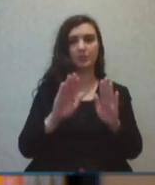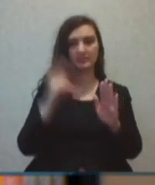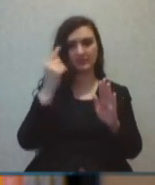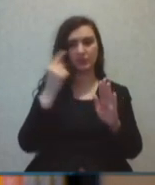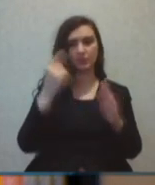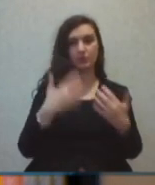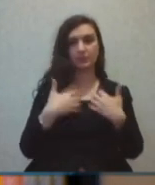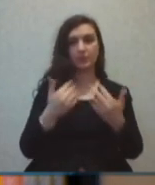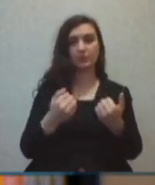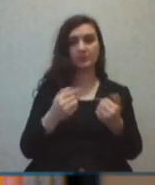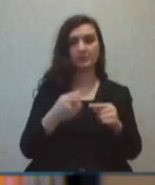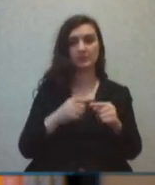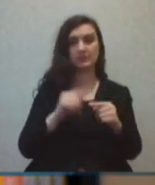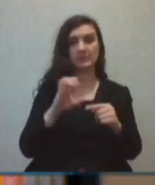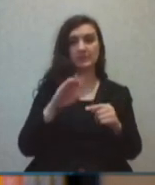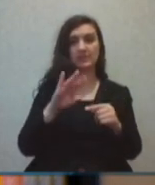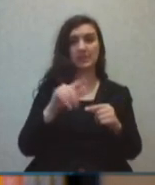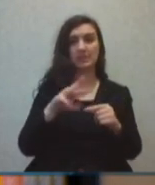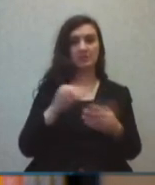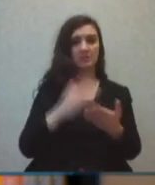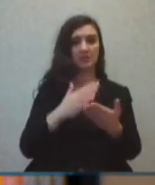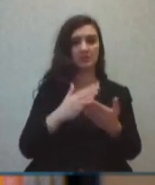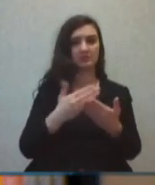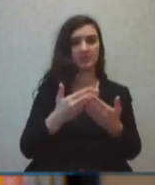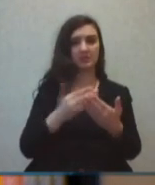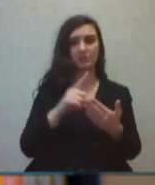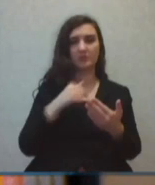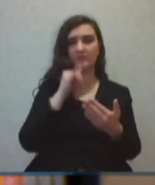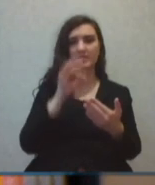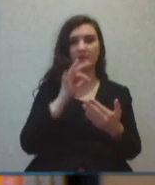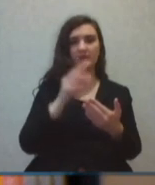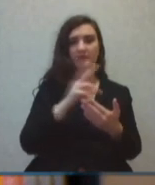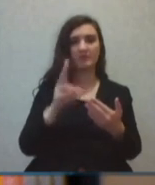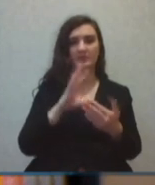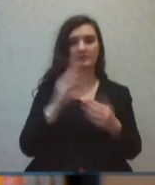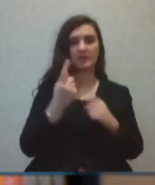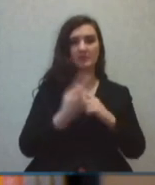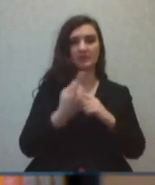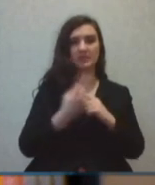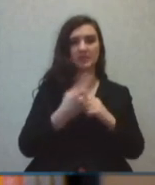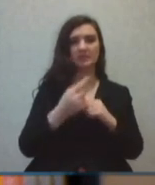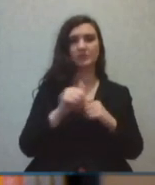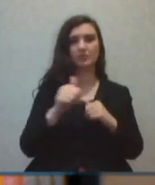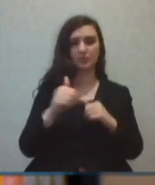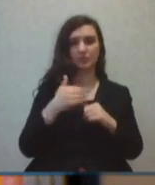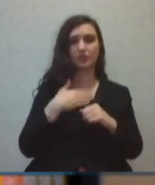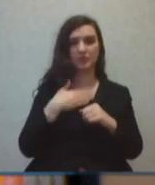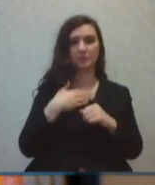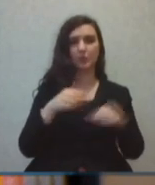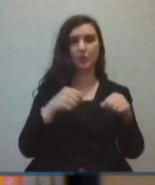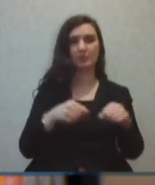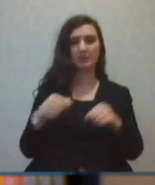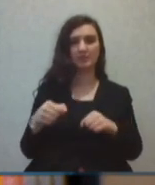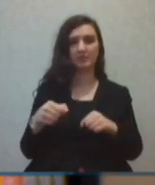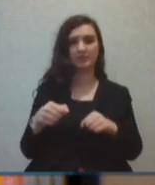ფსიქიკურ ჯანმრთელობას. აი, სტიგმა მაგალითად ის, რომ მე ვერავინ ვერაფერს ვერ ამიგძავს. როგორ გეკადრებათ ჩემი